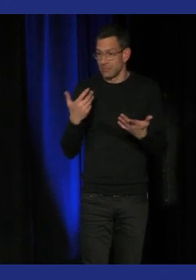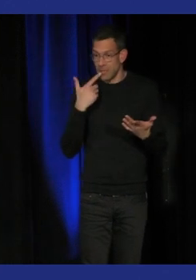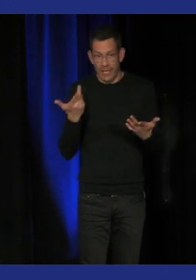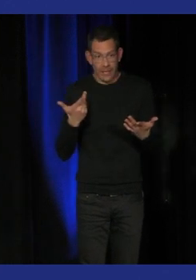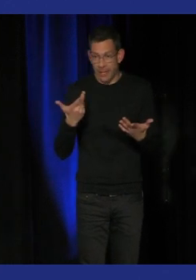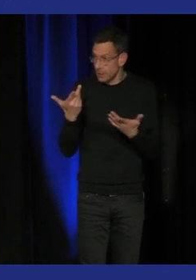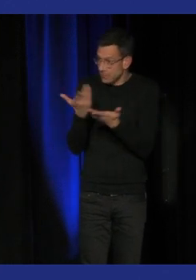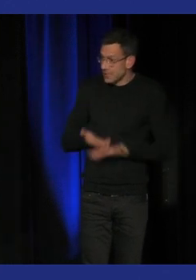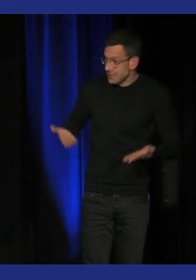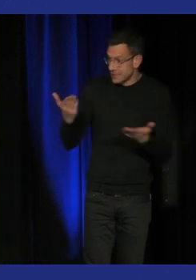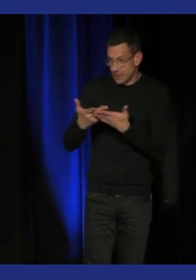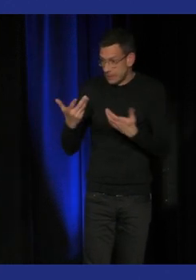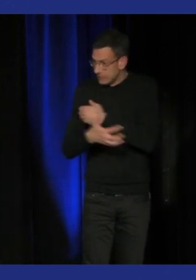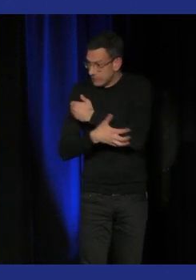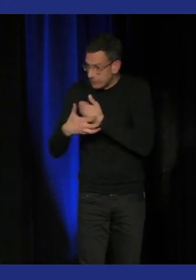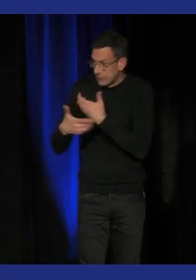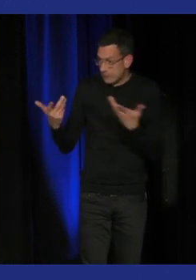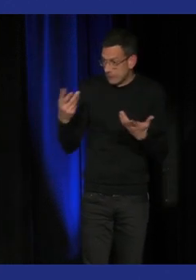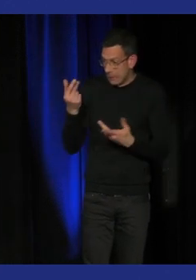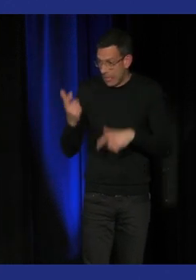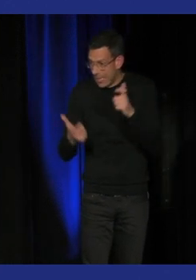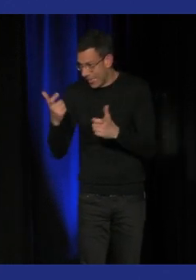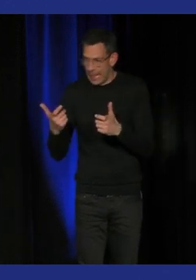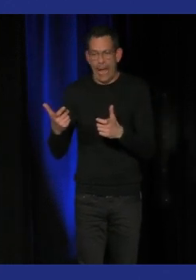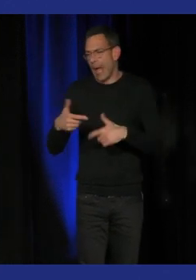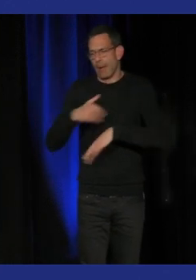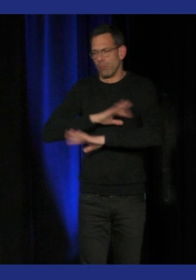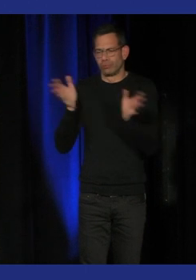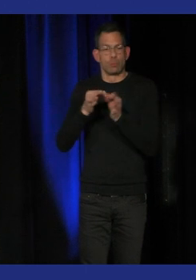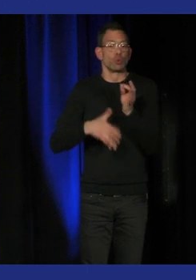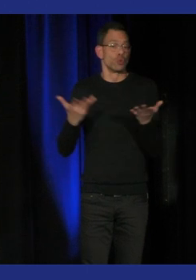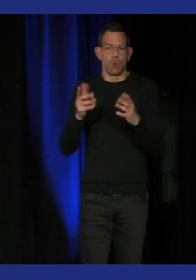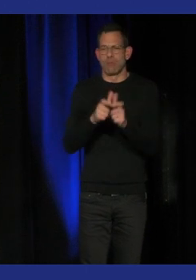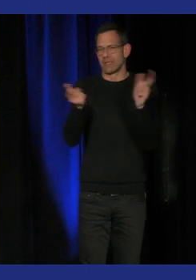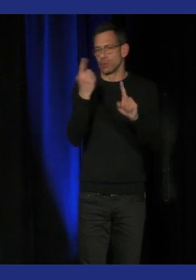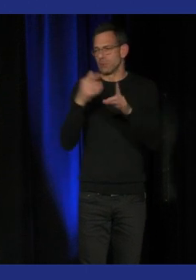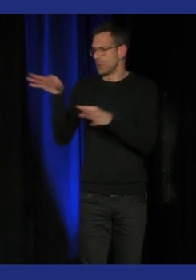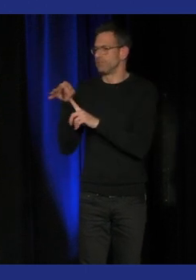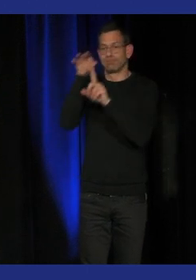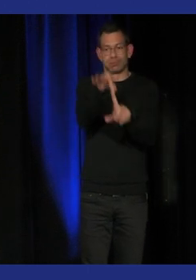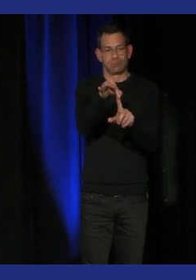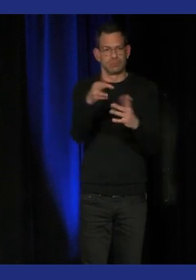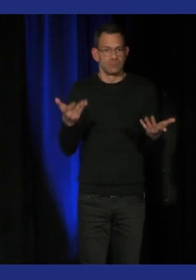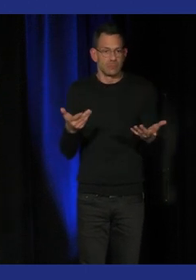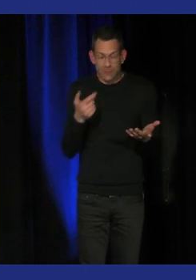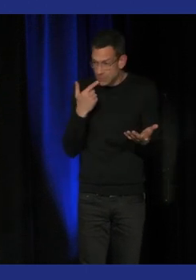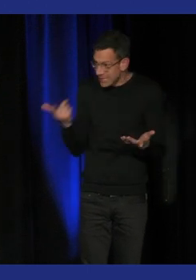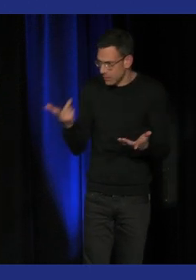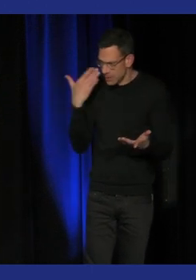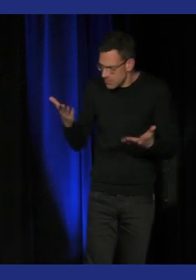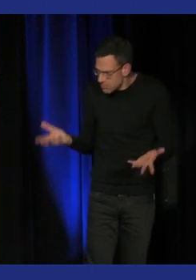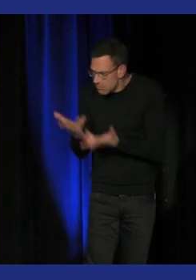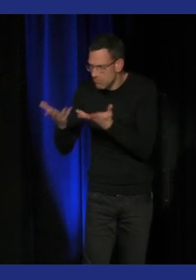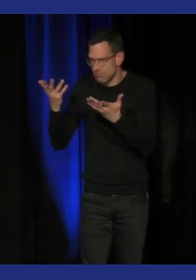des personnes handicapées dans les institutions spécialisées. Donc en fait, lutter contre la précarité, c'est aussi lutter contre